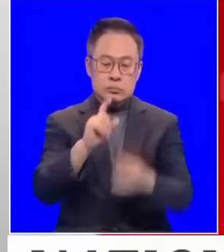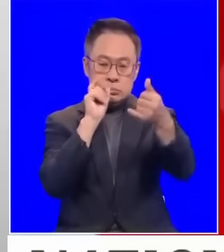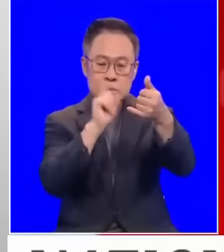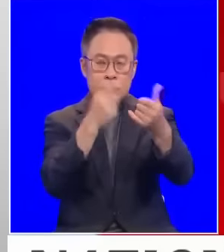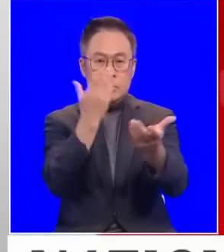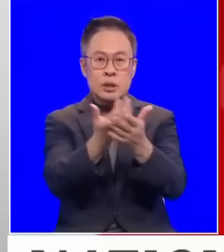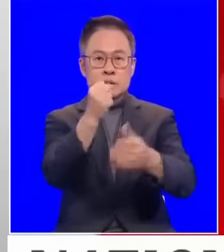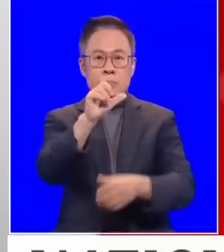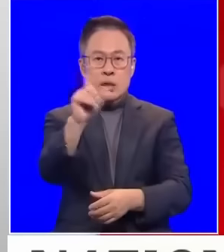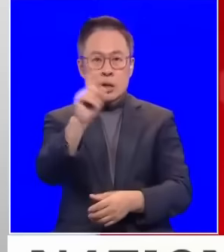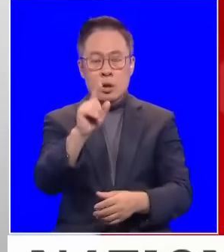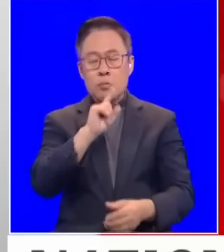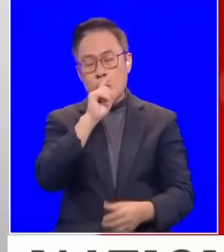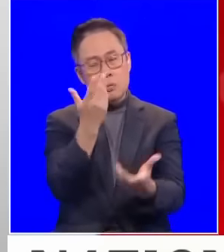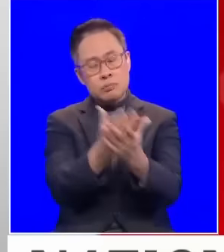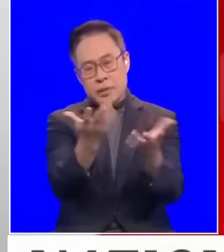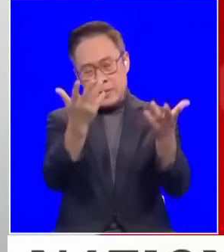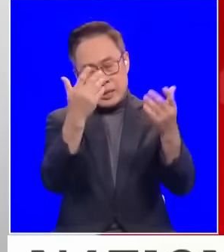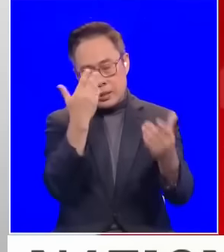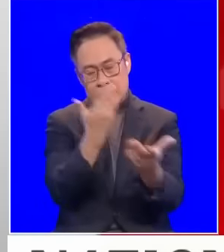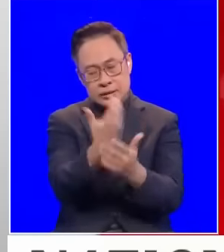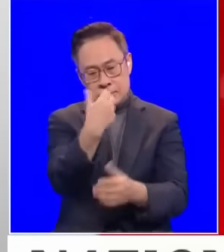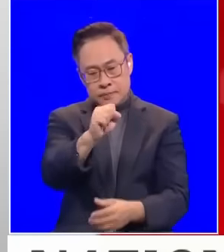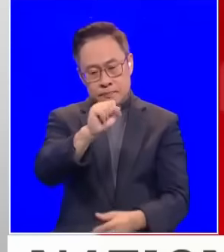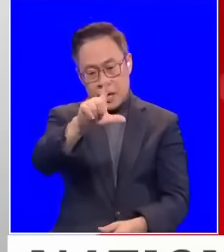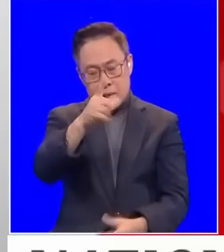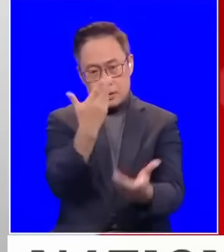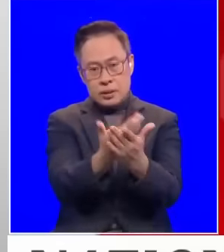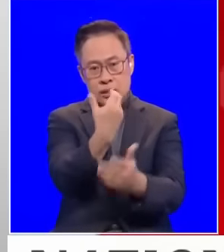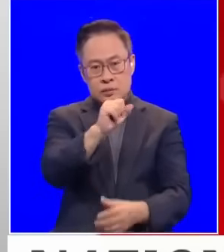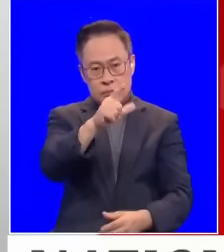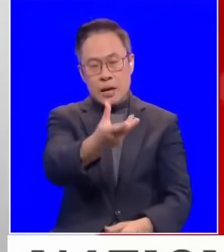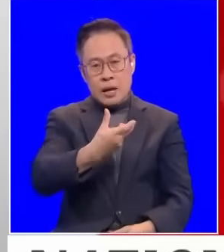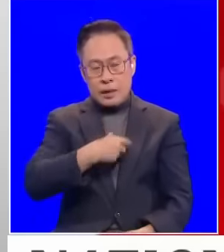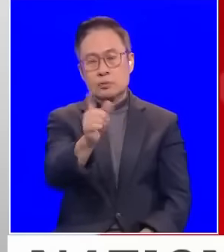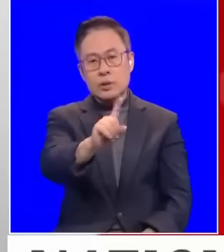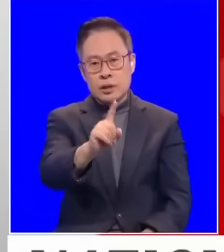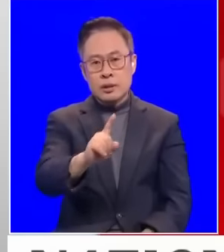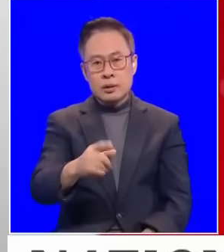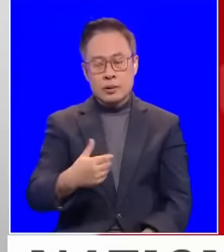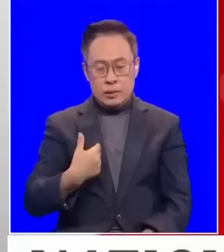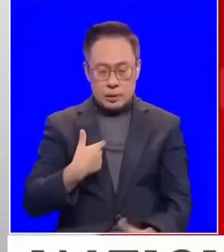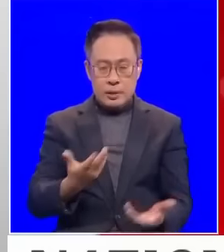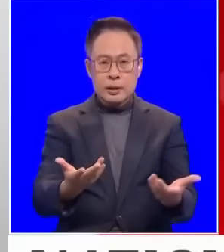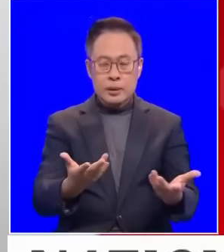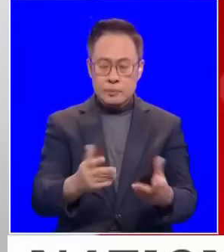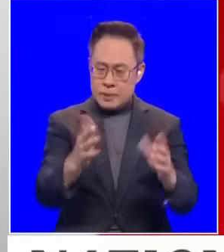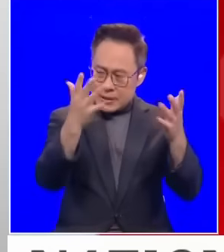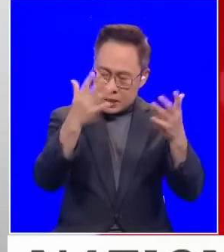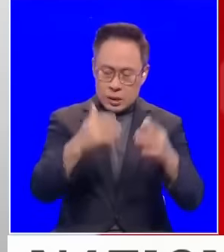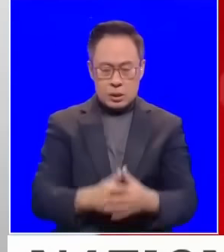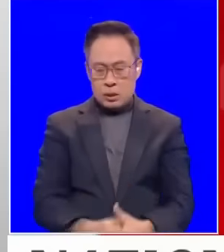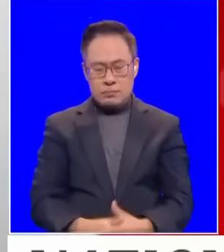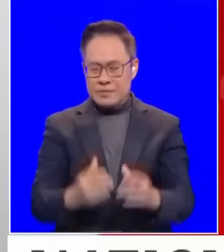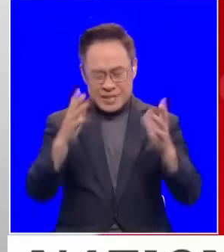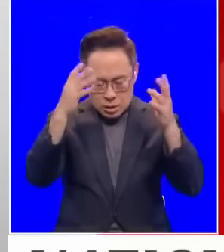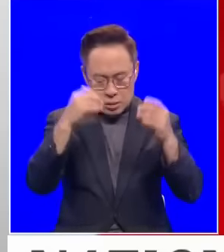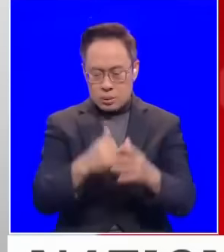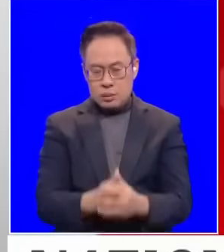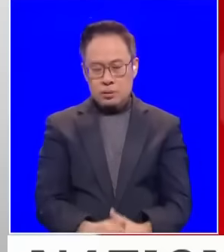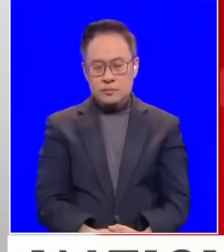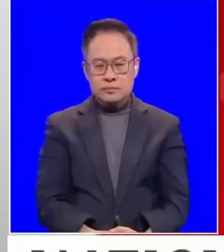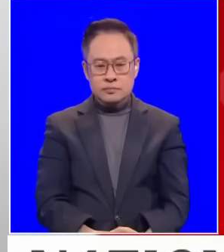องพี่ไม่มี10ล้านหรอกน้องถ้ามีเอามาเลยพร้อมมากพร้อมเลย พี่กิตนงขอโ